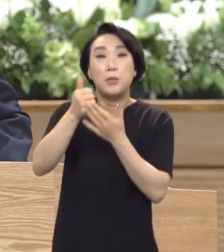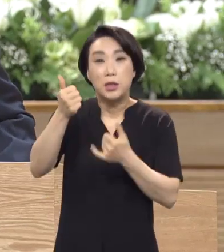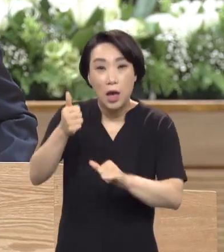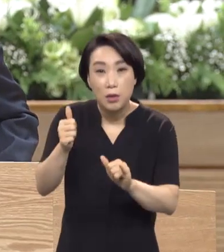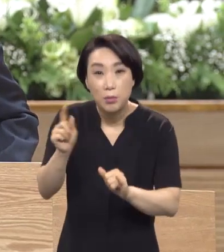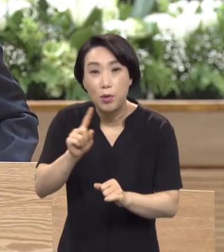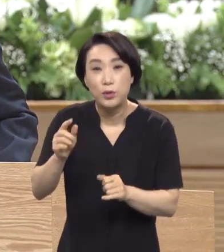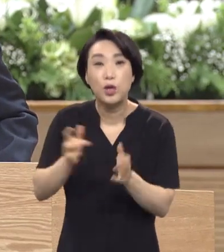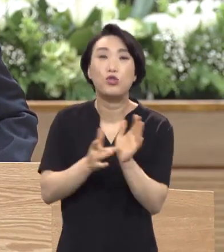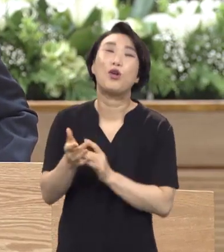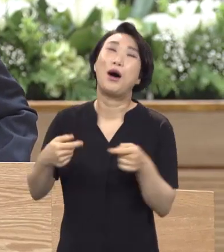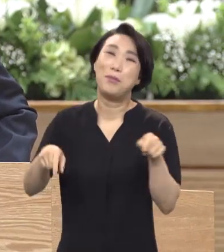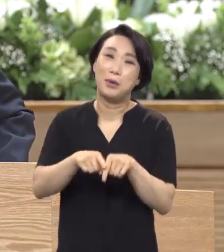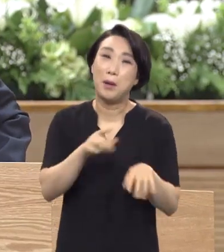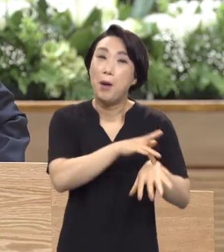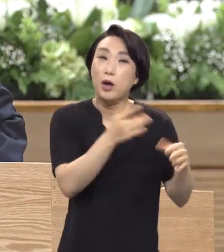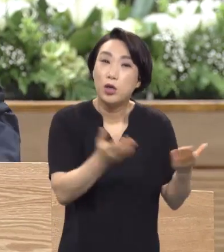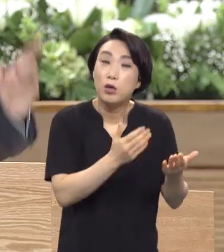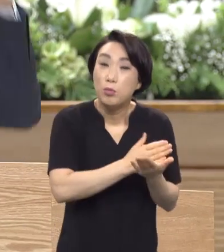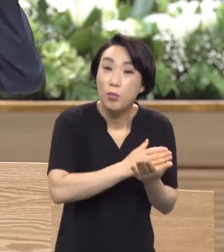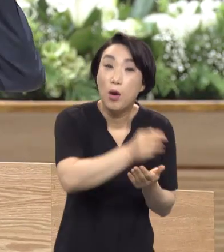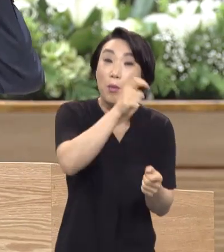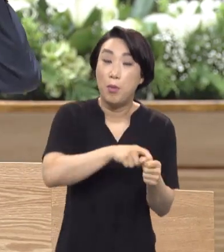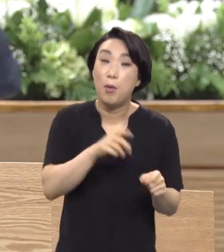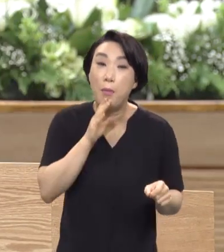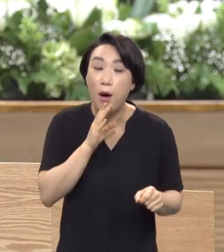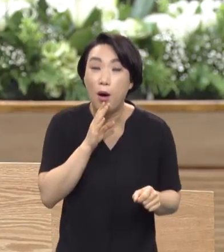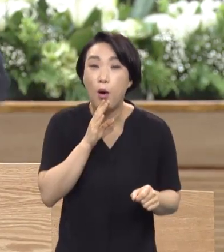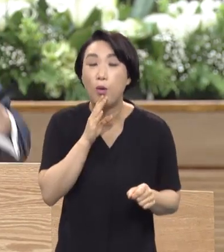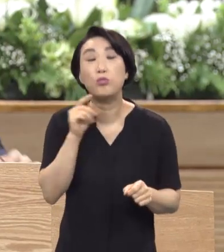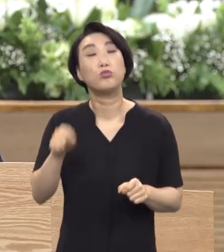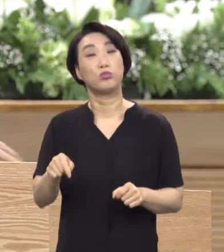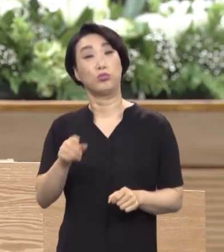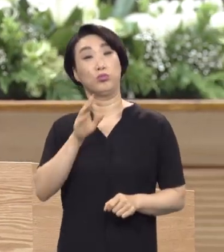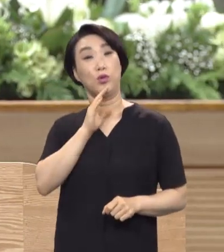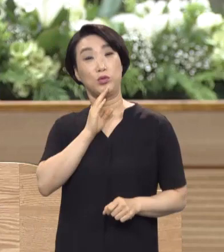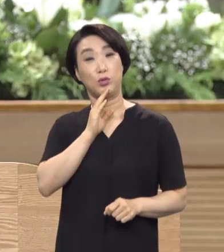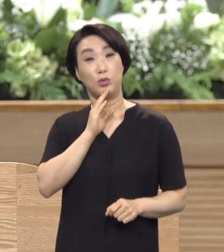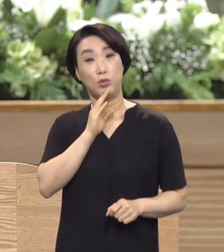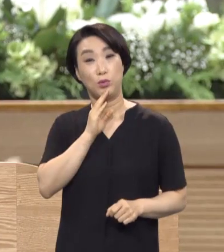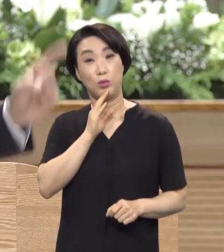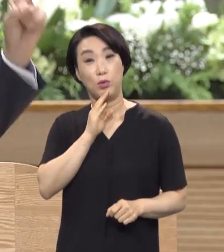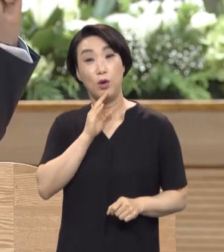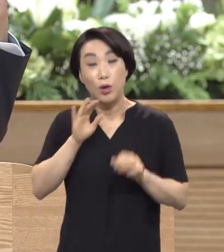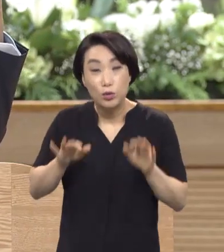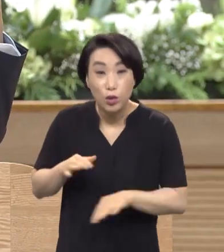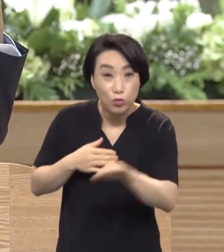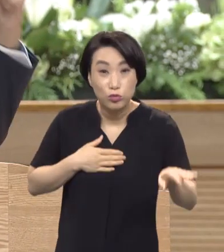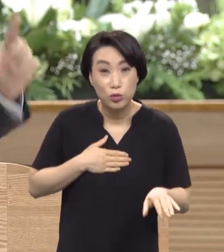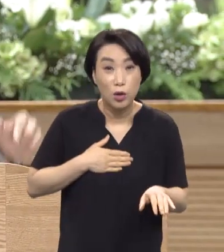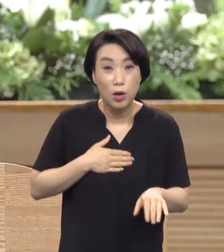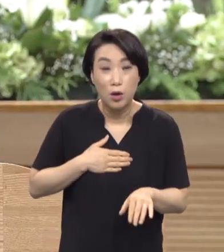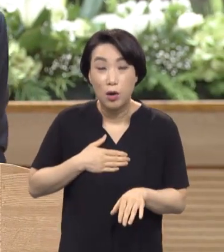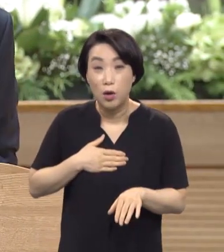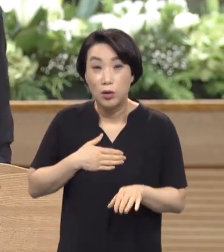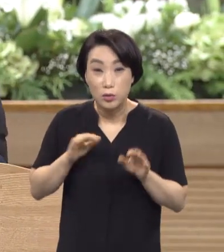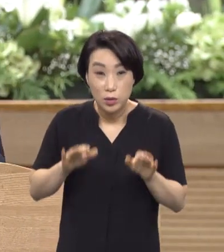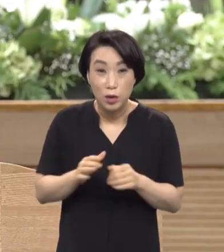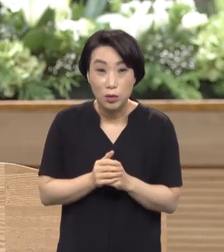자녀는 예수와 함께 마귀를 멸하는 용사 중에 용사인데 어떻게 그와